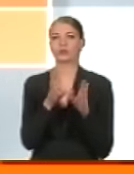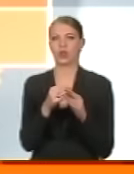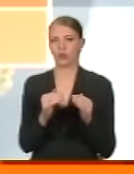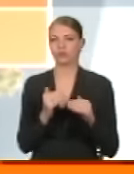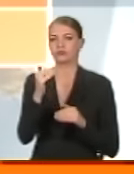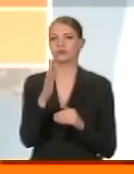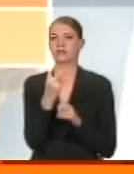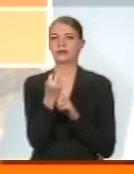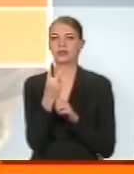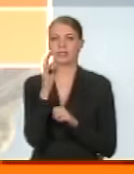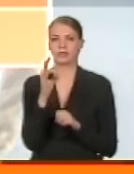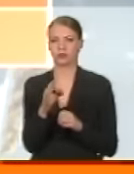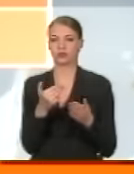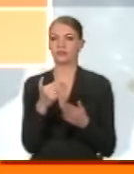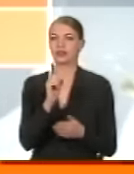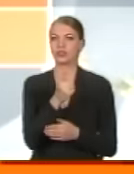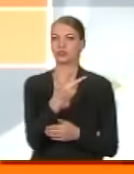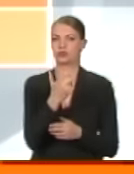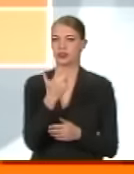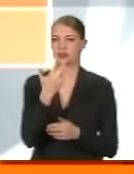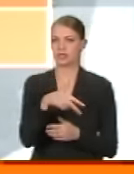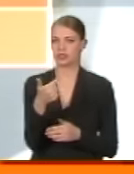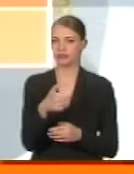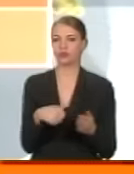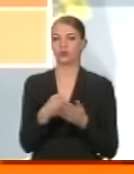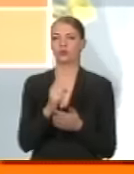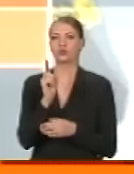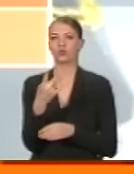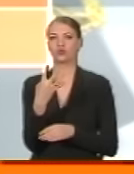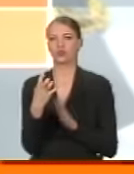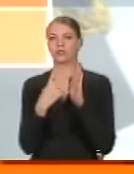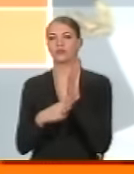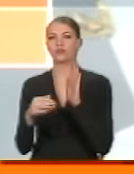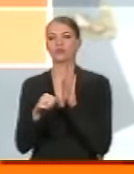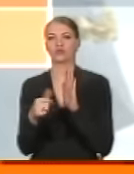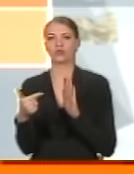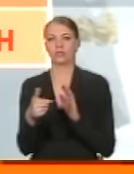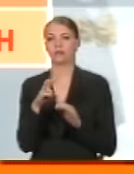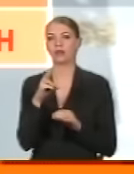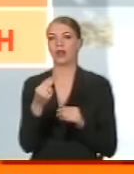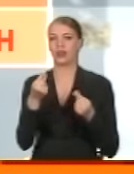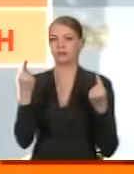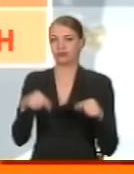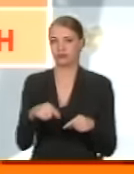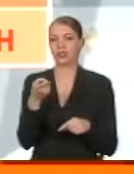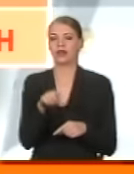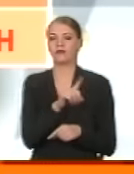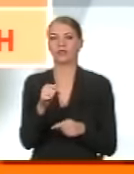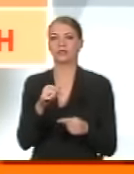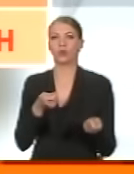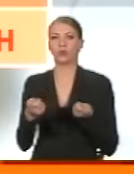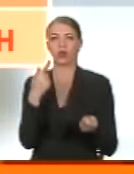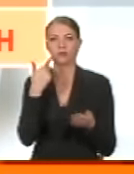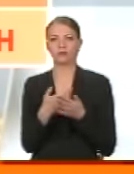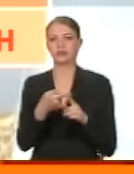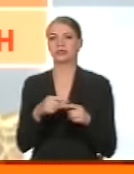на 12% – від 1330 гривень до 1496. Проте інфляція, навіть за урядовими